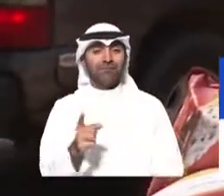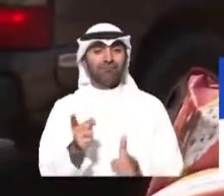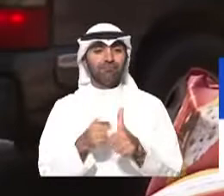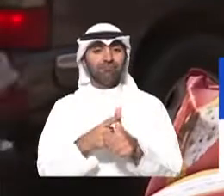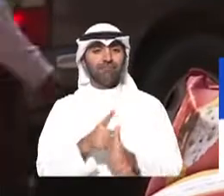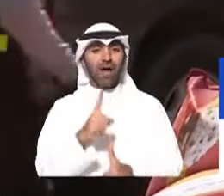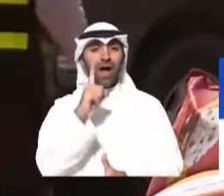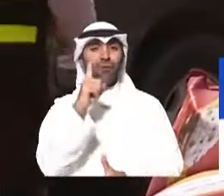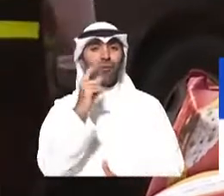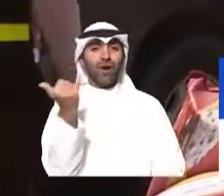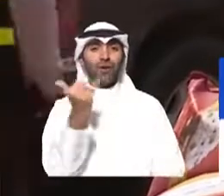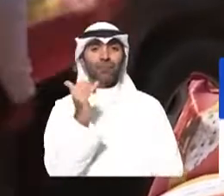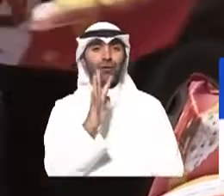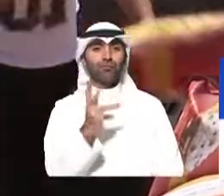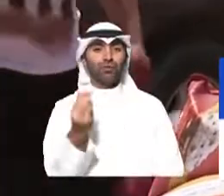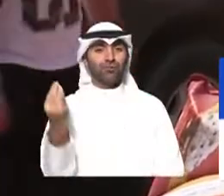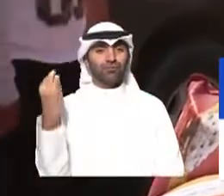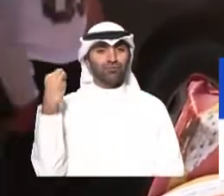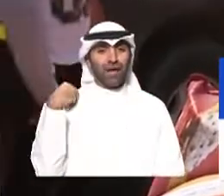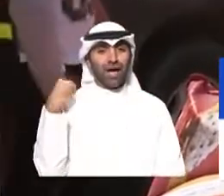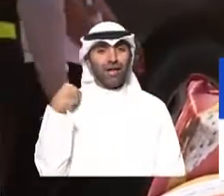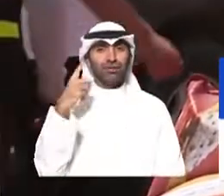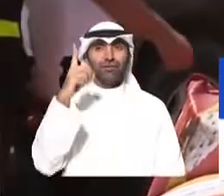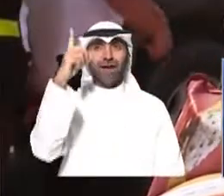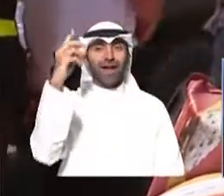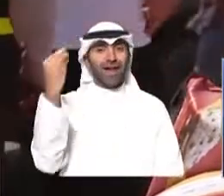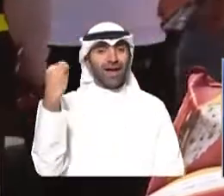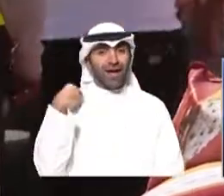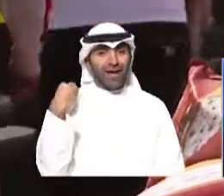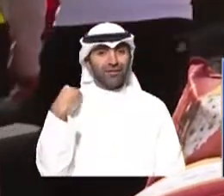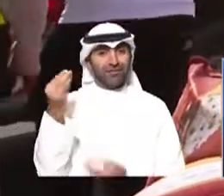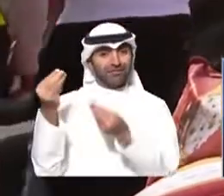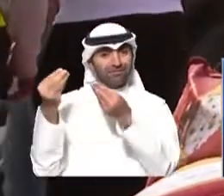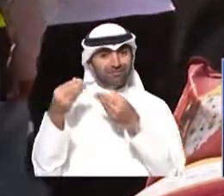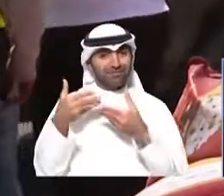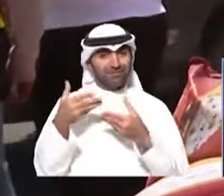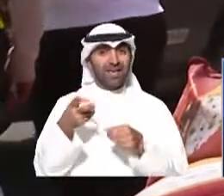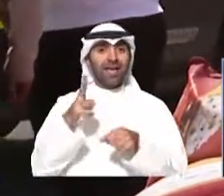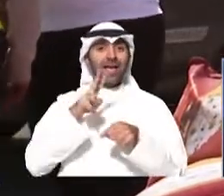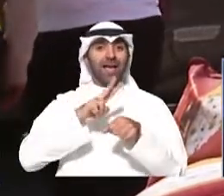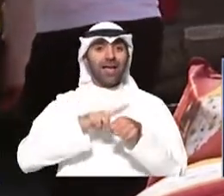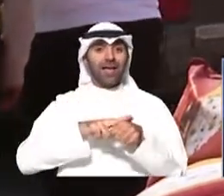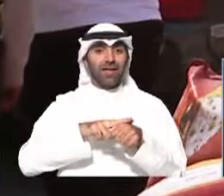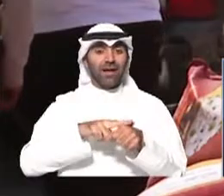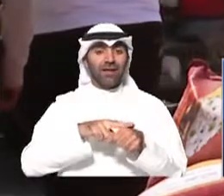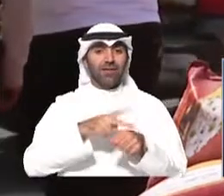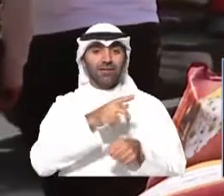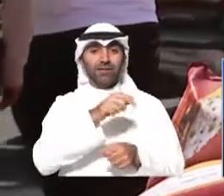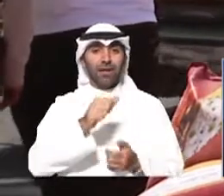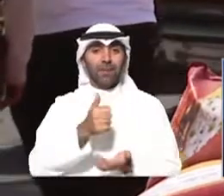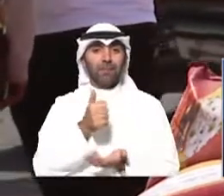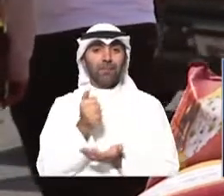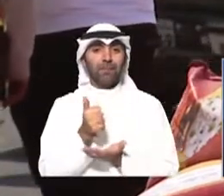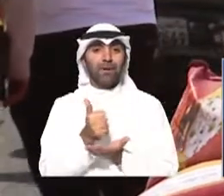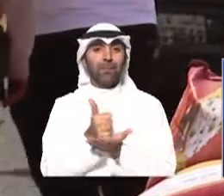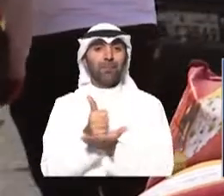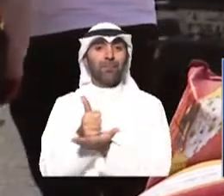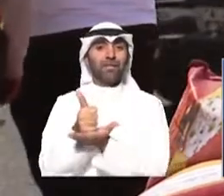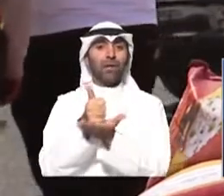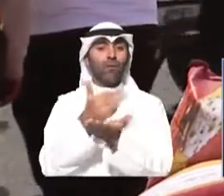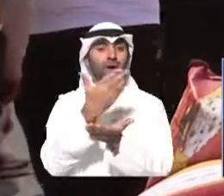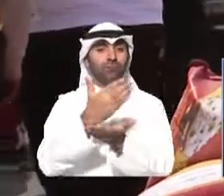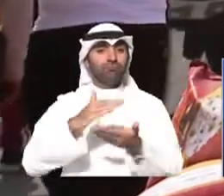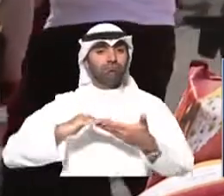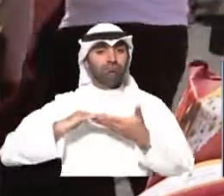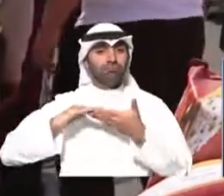الناس وتكثيف الأجر وعمل الخيري في إخواننا المتطوعين وتأدية أمانة الأمانة العامة